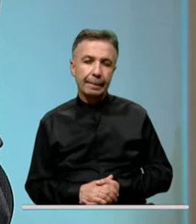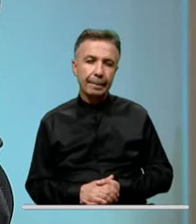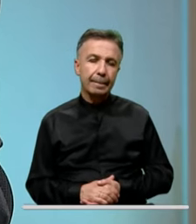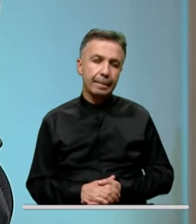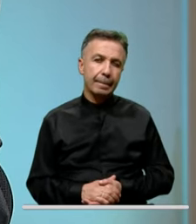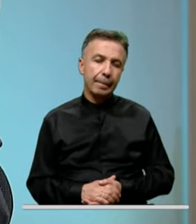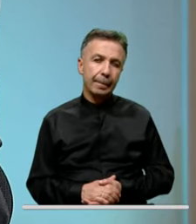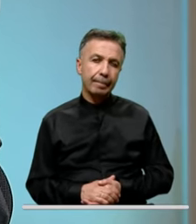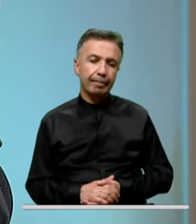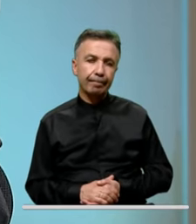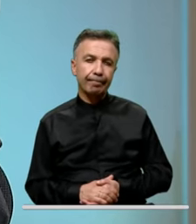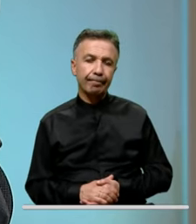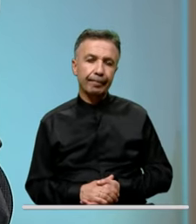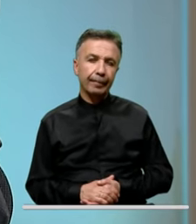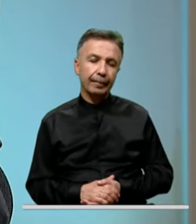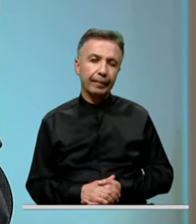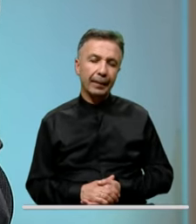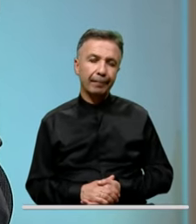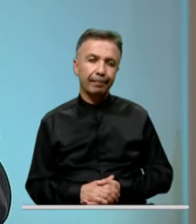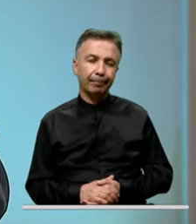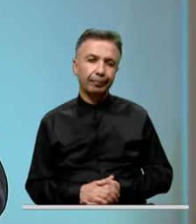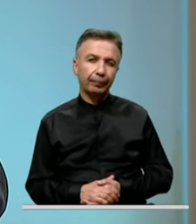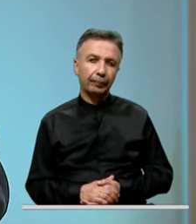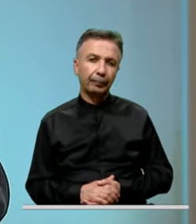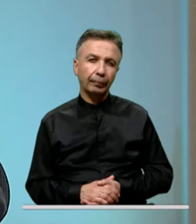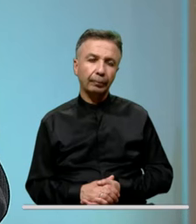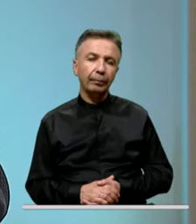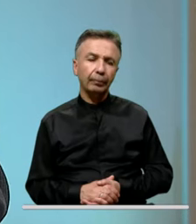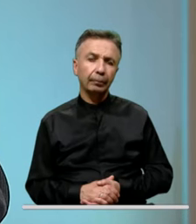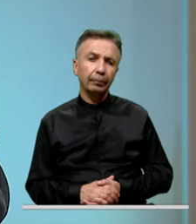Yani değerli Furkan Hocam,